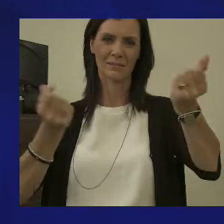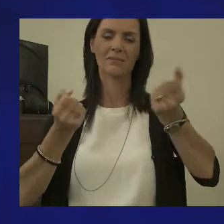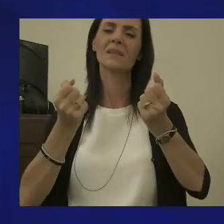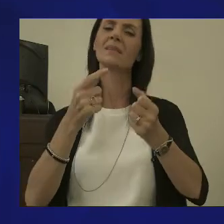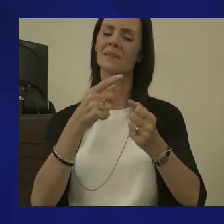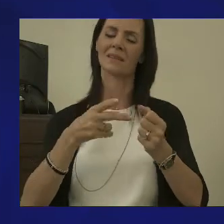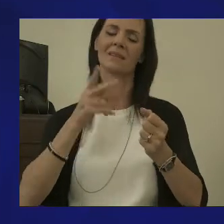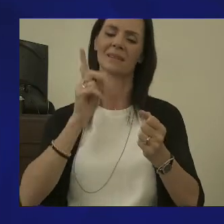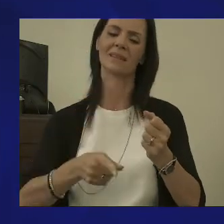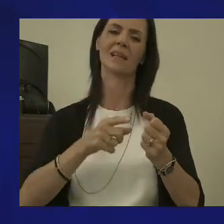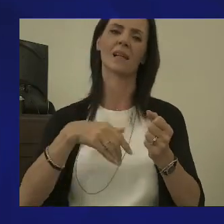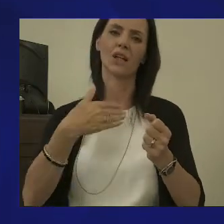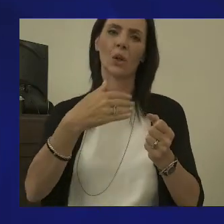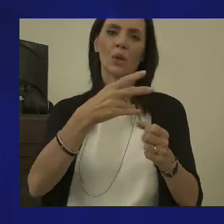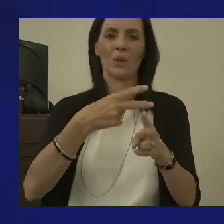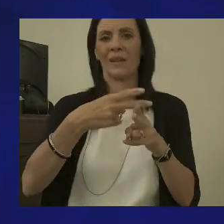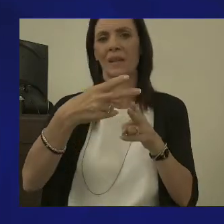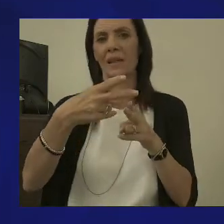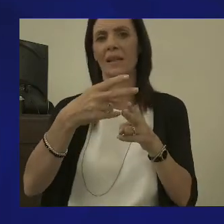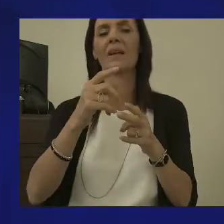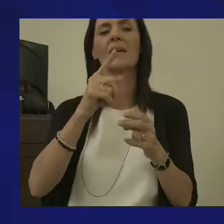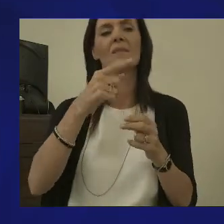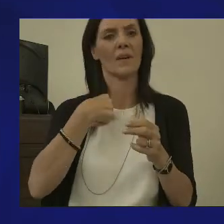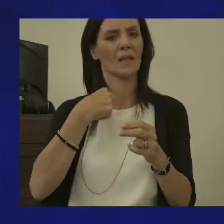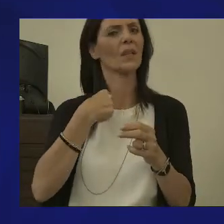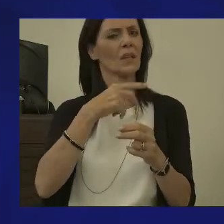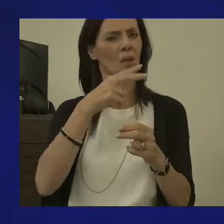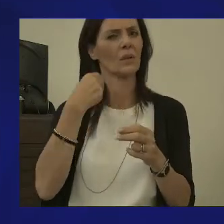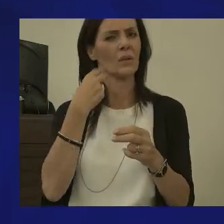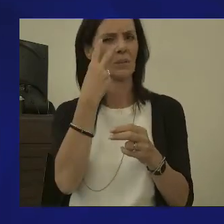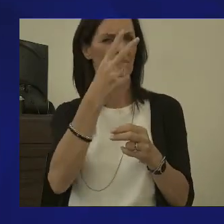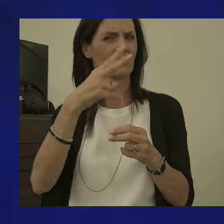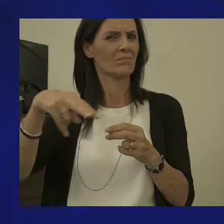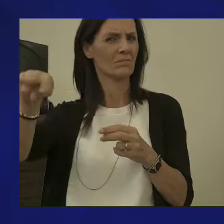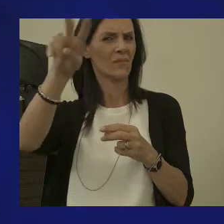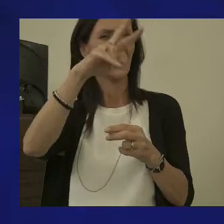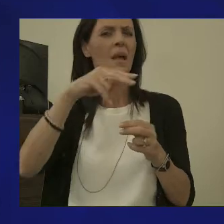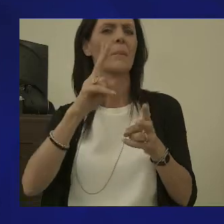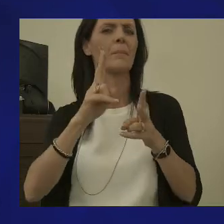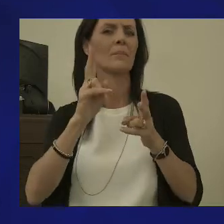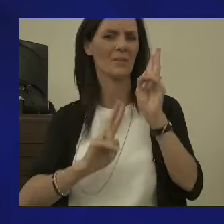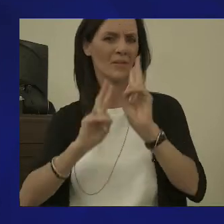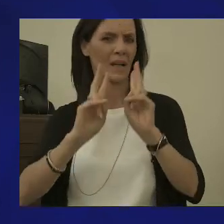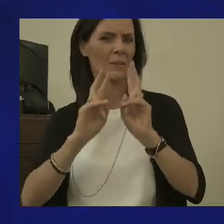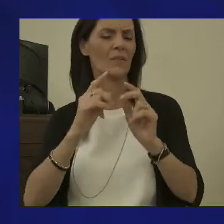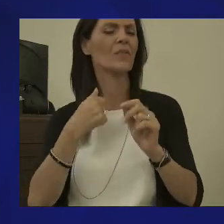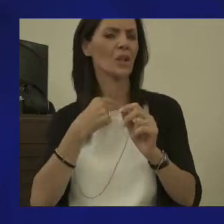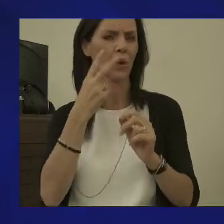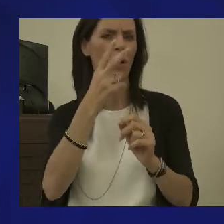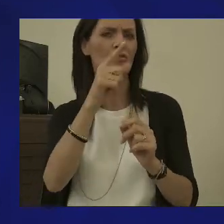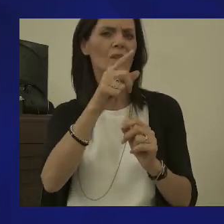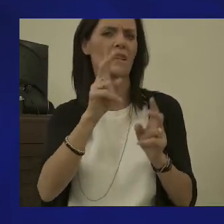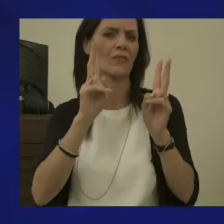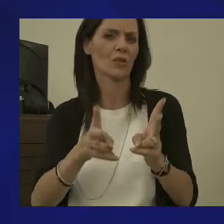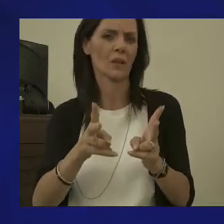יותר נקי. מאז אותו סיור, אני עובר ליד מפעלים כאלה ושם לב שזה אפשרי, ולשם אנחנו